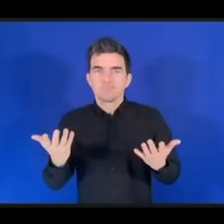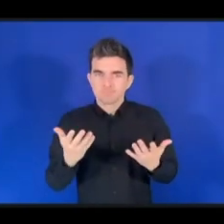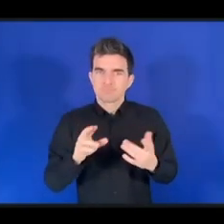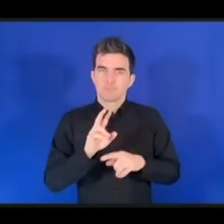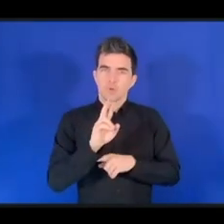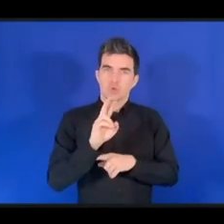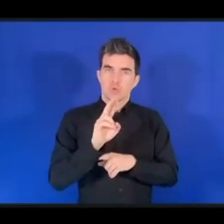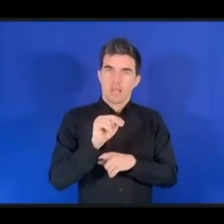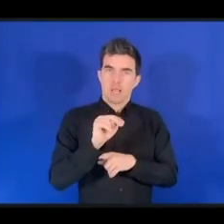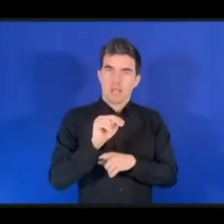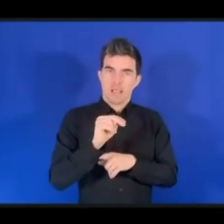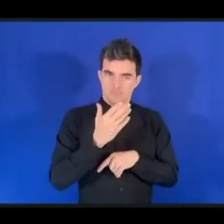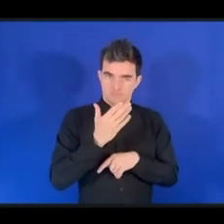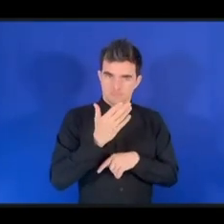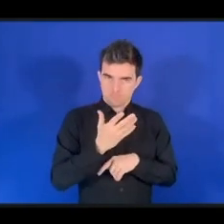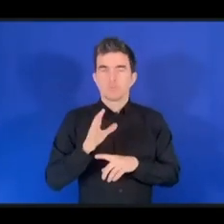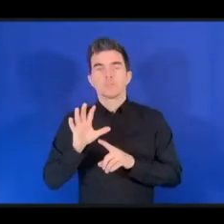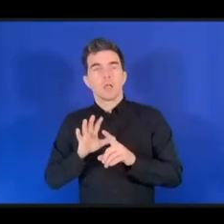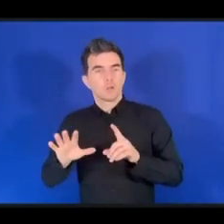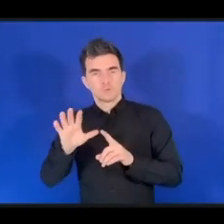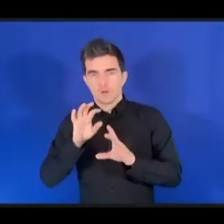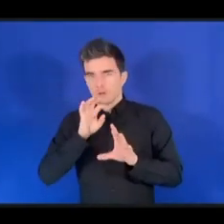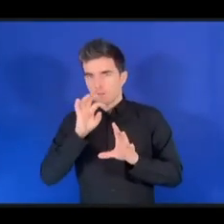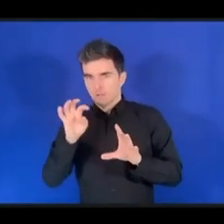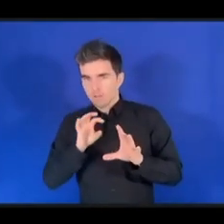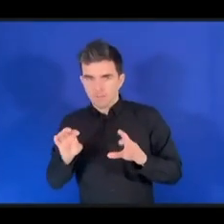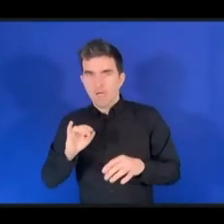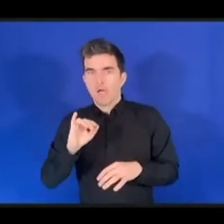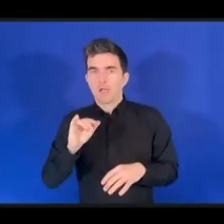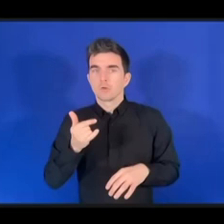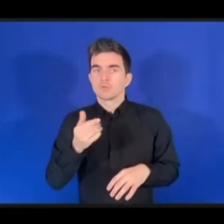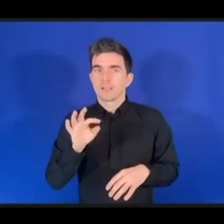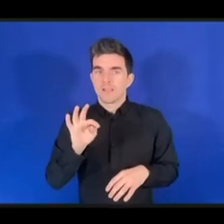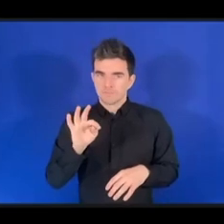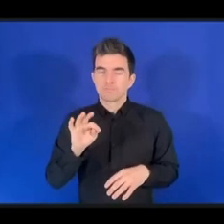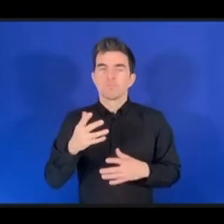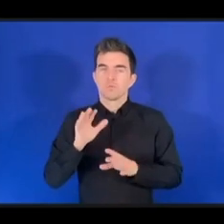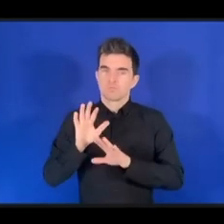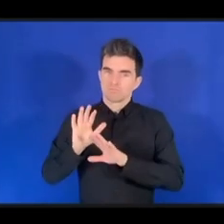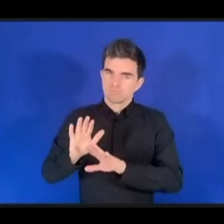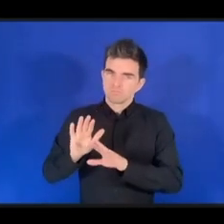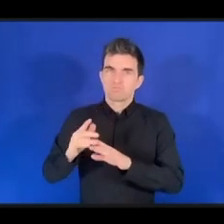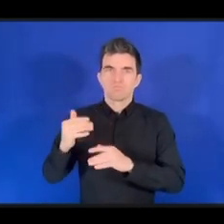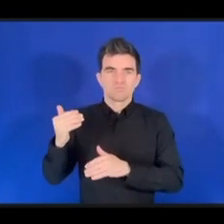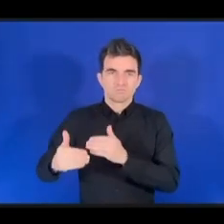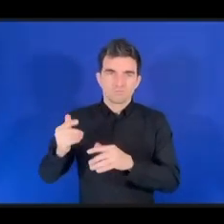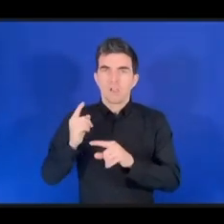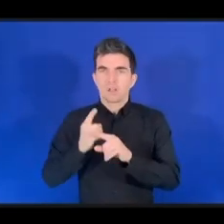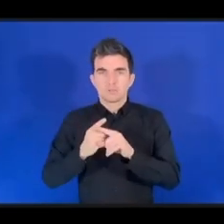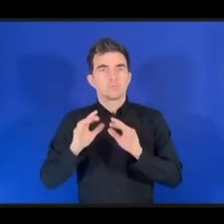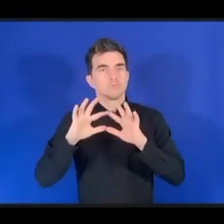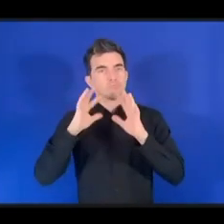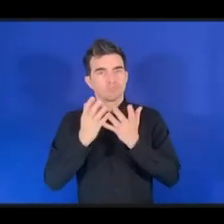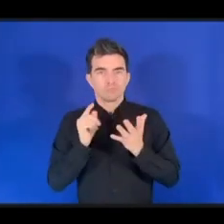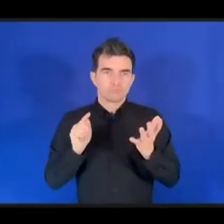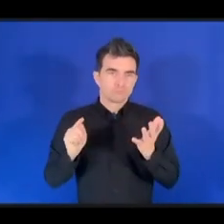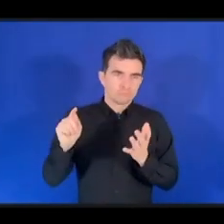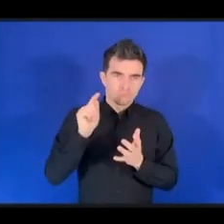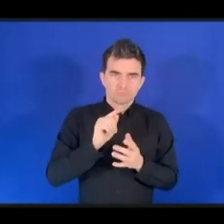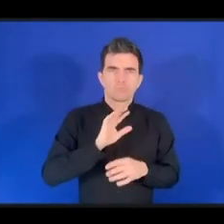منتديات حوكمه الانترنت الوطنيه والاقليميه على عملها الشاق الامر